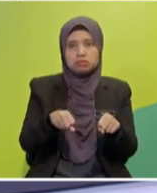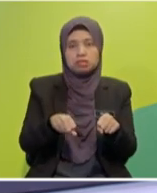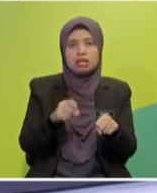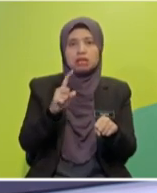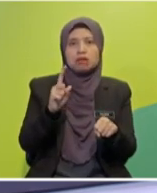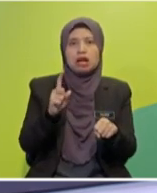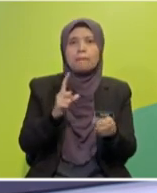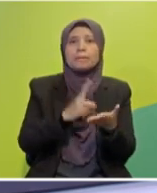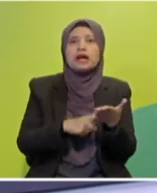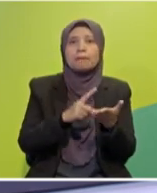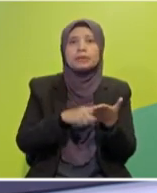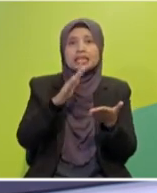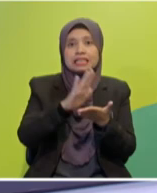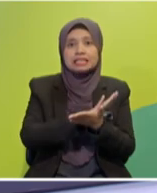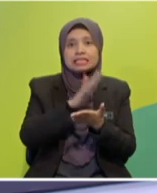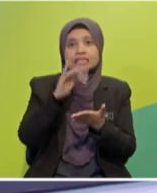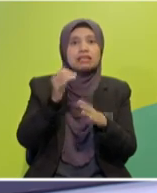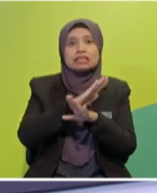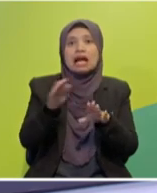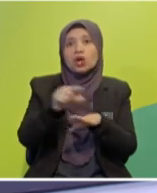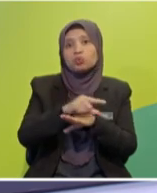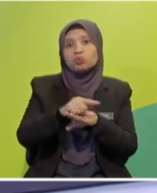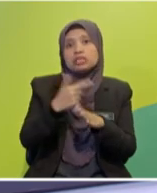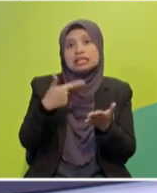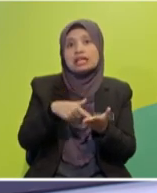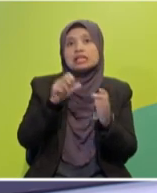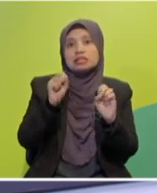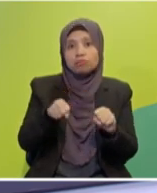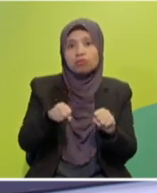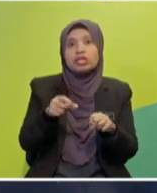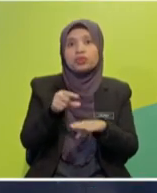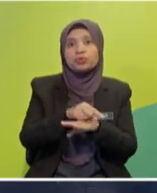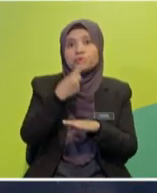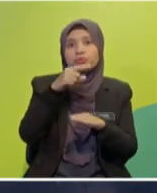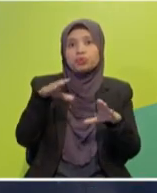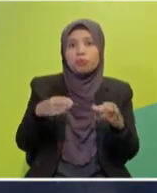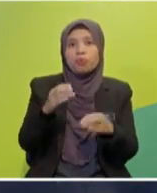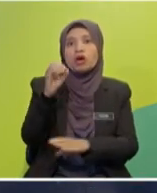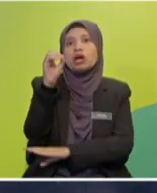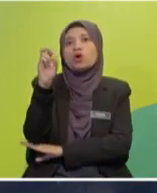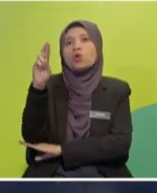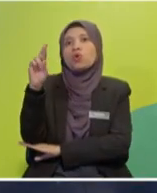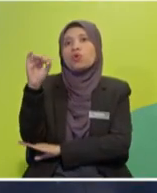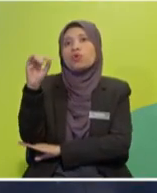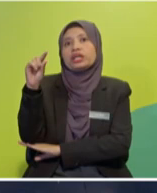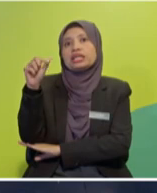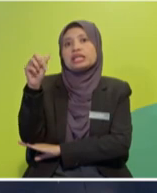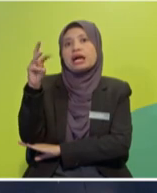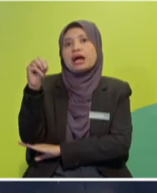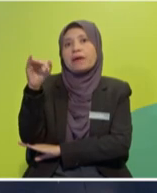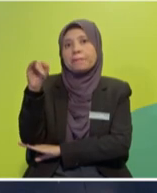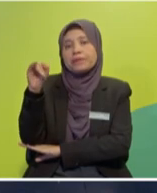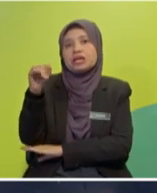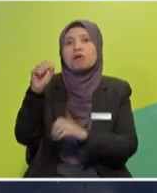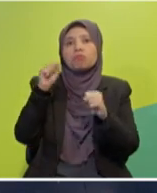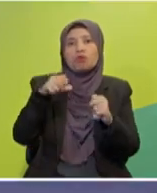dekat rumah boleh diguna pakai untuk membuat origami perahu. Setuju, cikgu. Jangan membazir dan boleh kita semula.